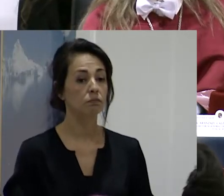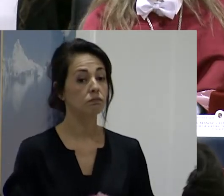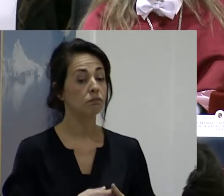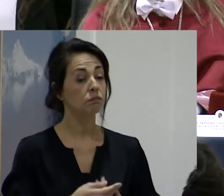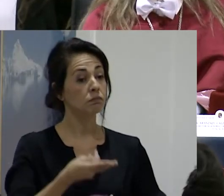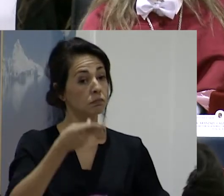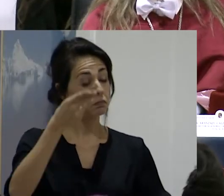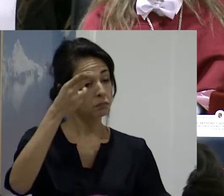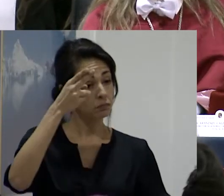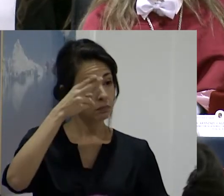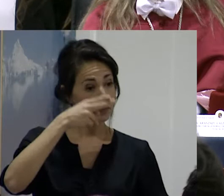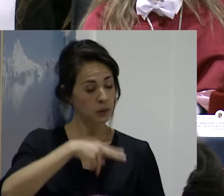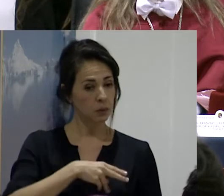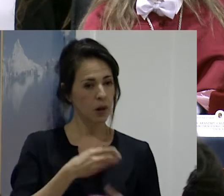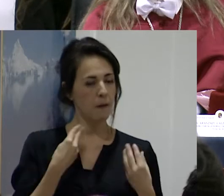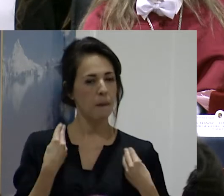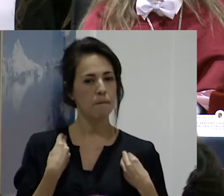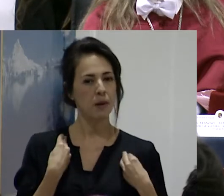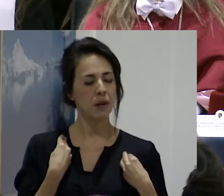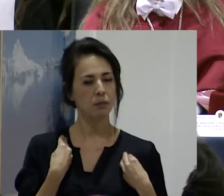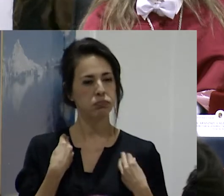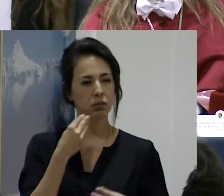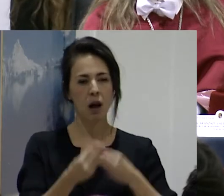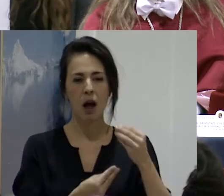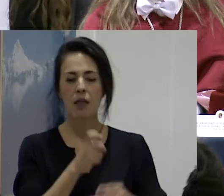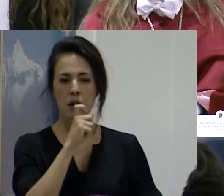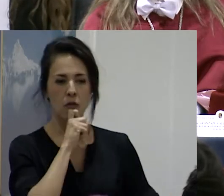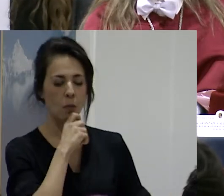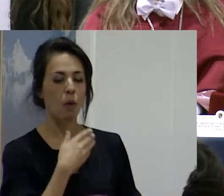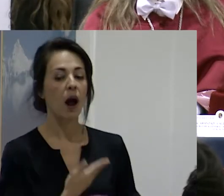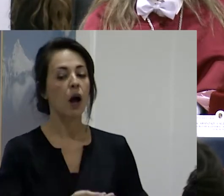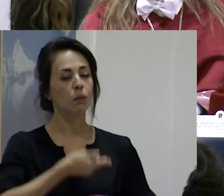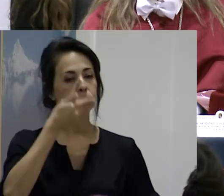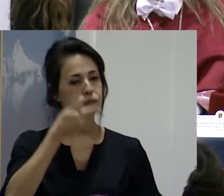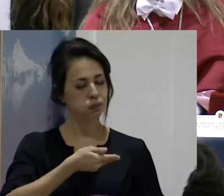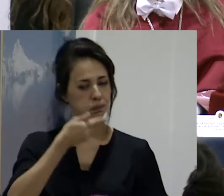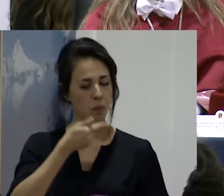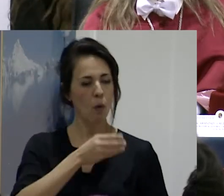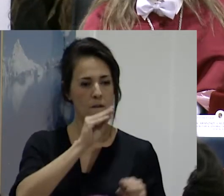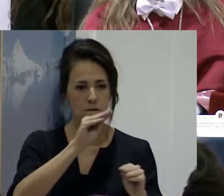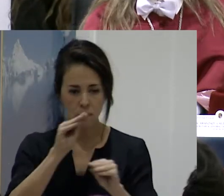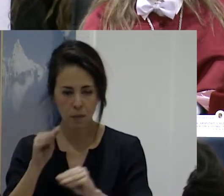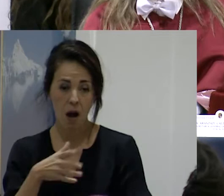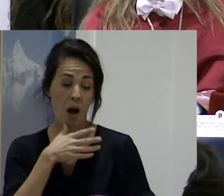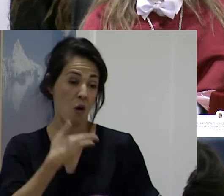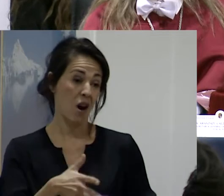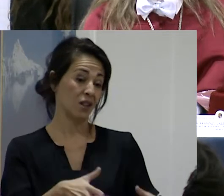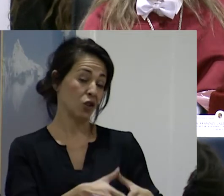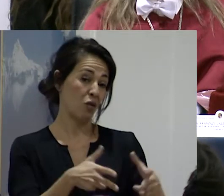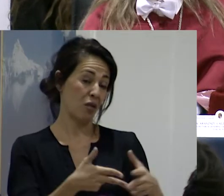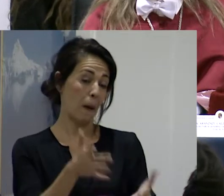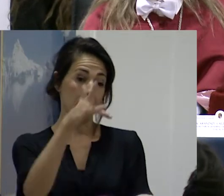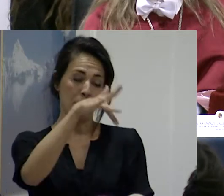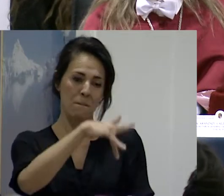seva actitud front a la vida. Una actitud front a la vida que en un moment en el que la societat ens porta a